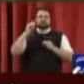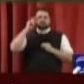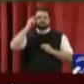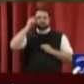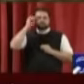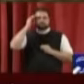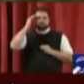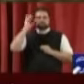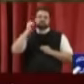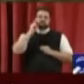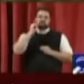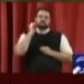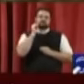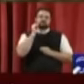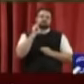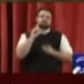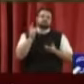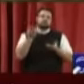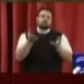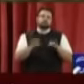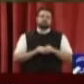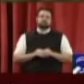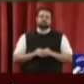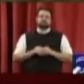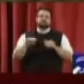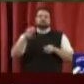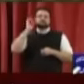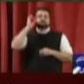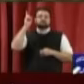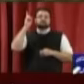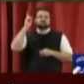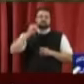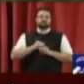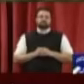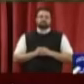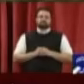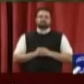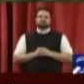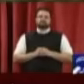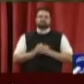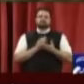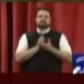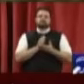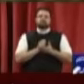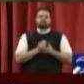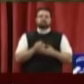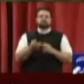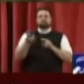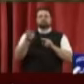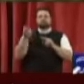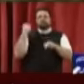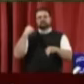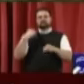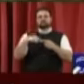Păi atunci tocmai asta e ideea. Că oricând tot tu îți aduci în realitatea ta să te mustră conștiința mai vreme sau mai târziu. Dar sunt